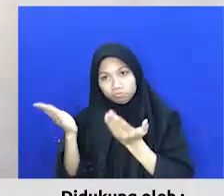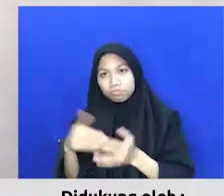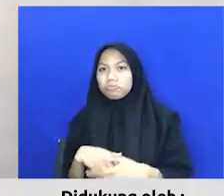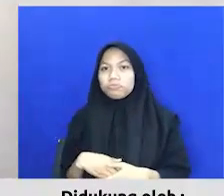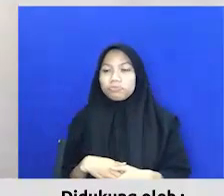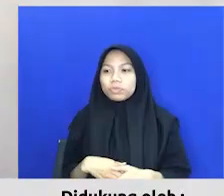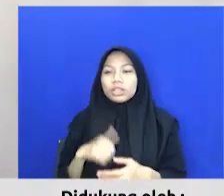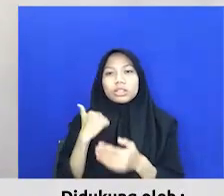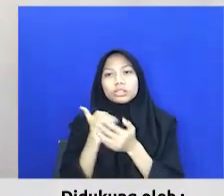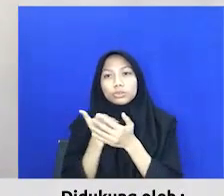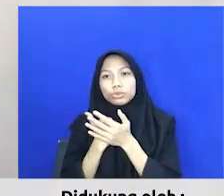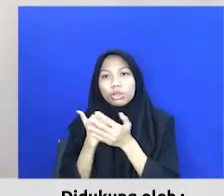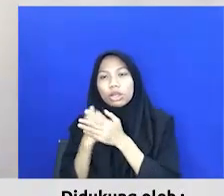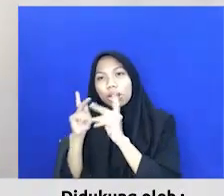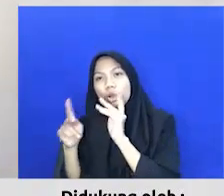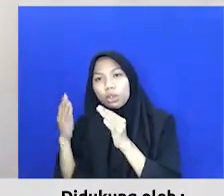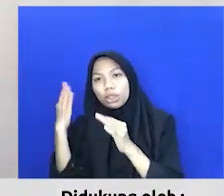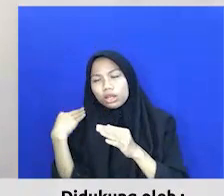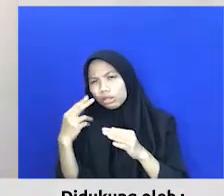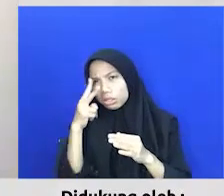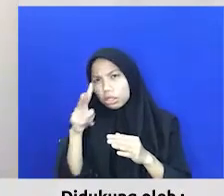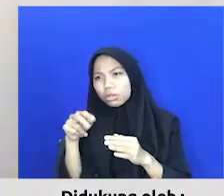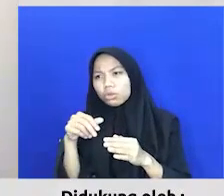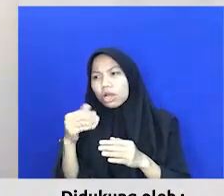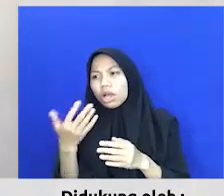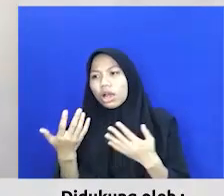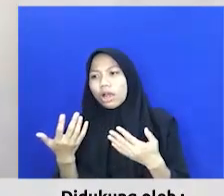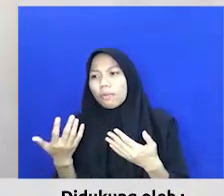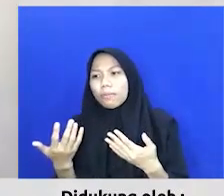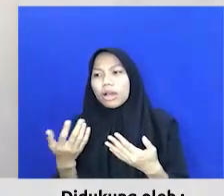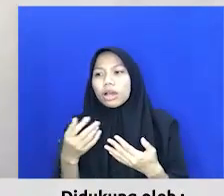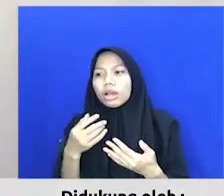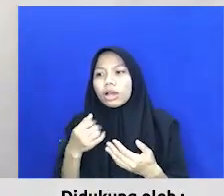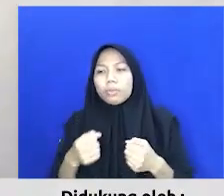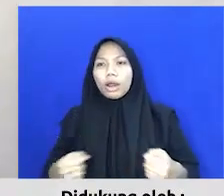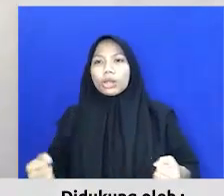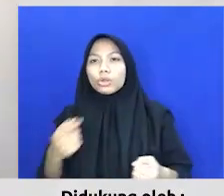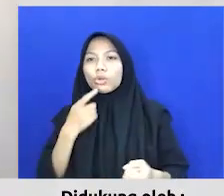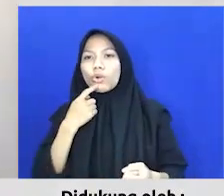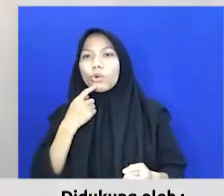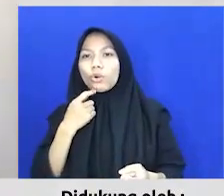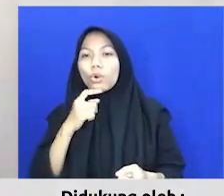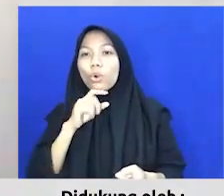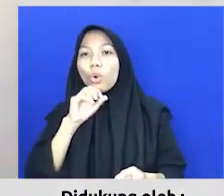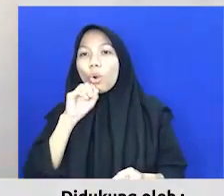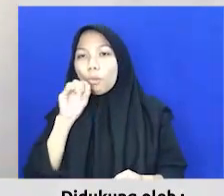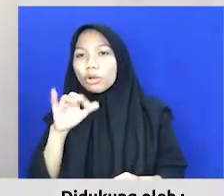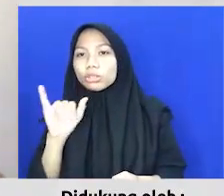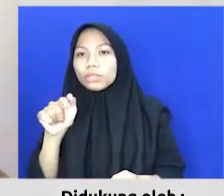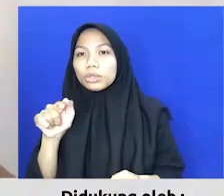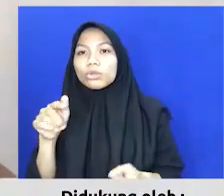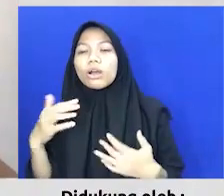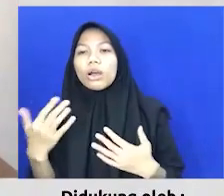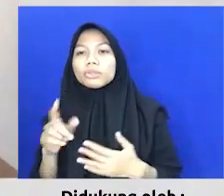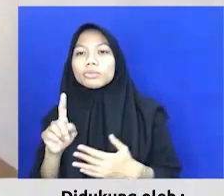ya, gundah dengan sesuatu hal dan sebagainya, tapi tidak ada yang diangkat, tidak berani mengangkat. Nah, di film